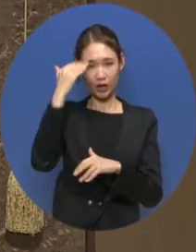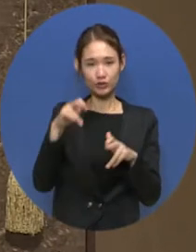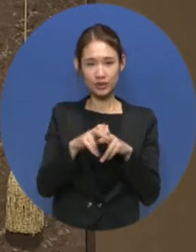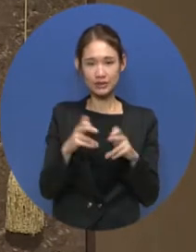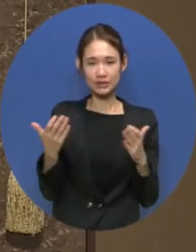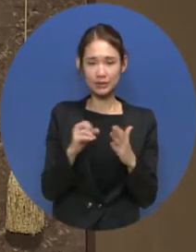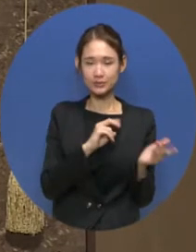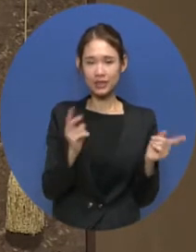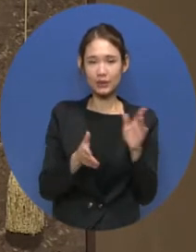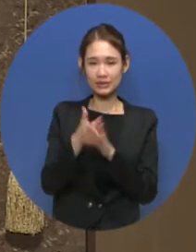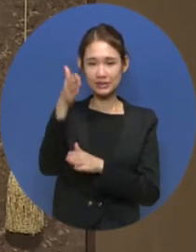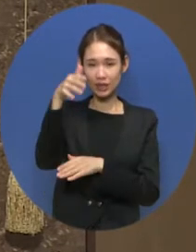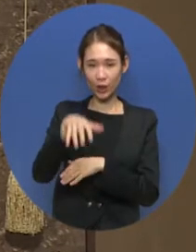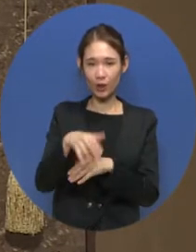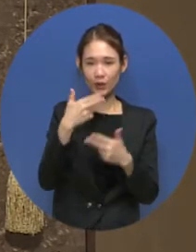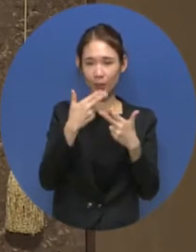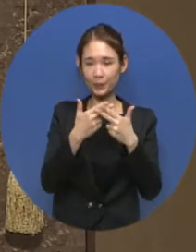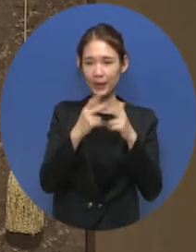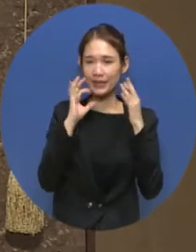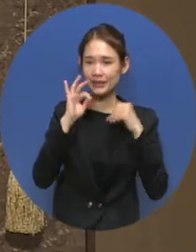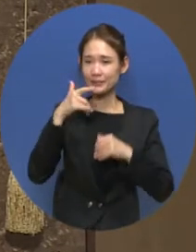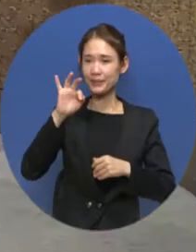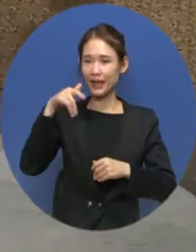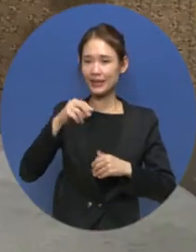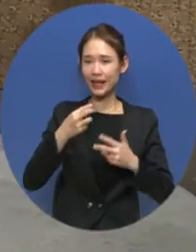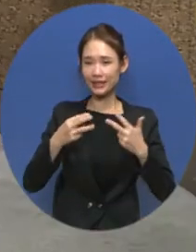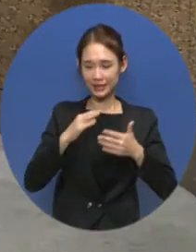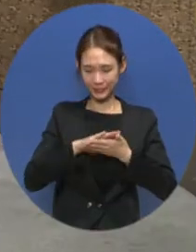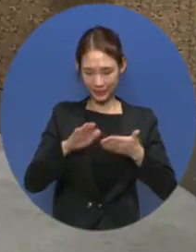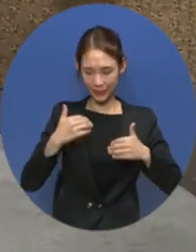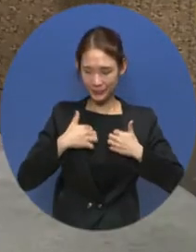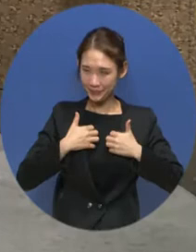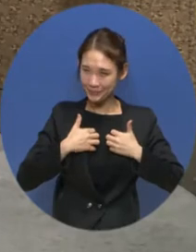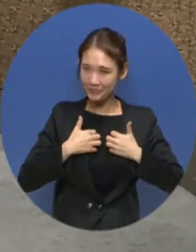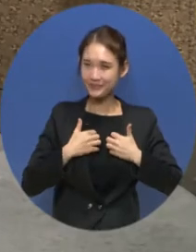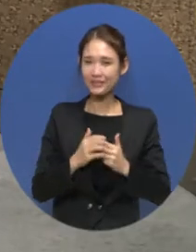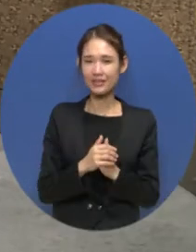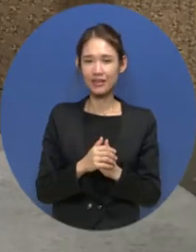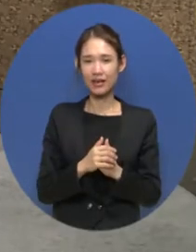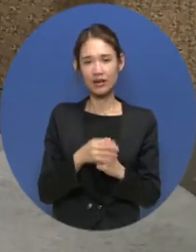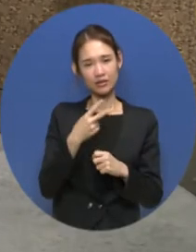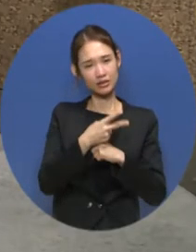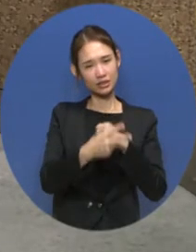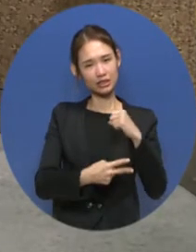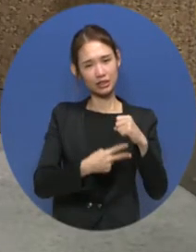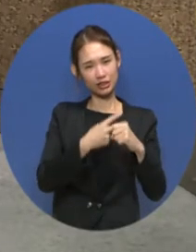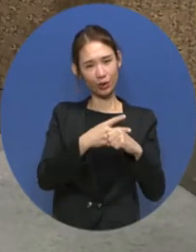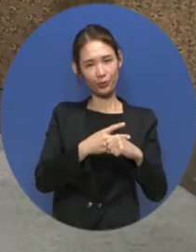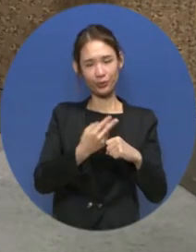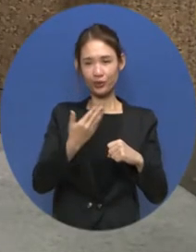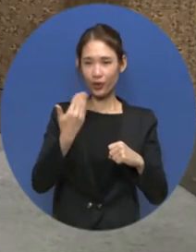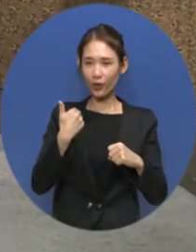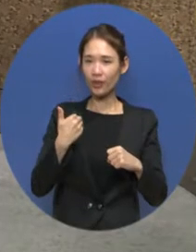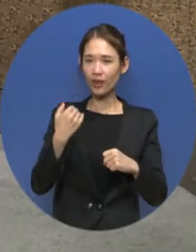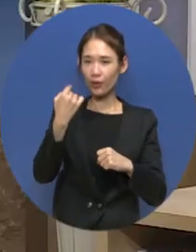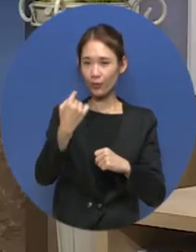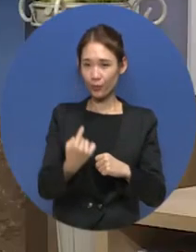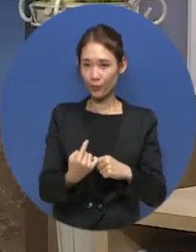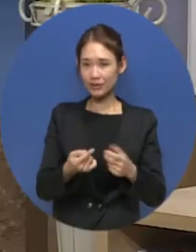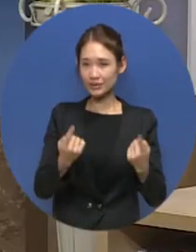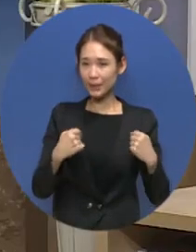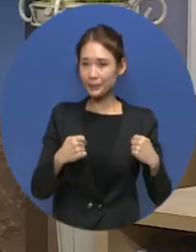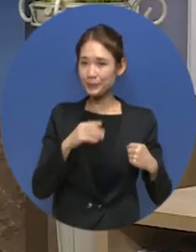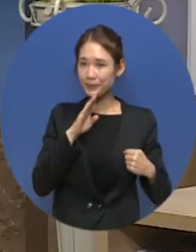한국장애인직업재활시설협회 김행란입니다. 만나서 반갑습니다. 네, 반갑습니다. 한 2년여 전에 또 나와주셨었는데